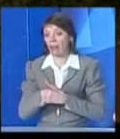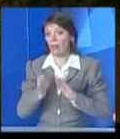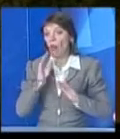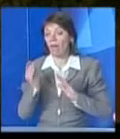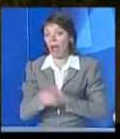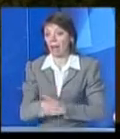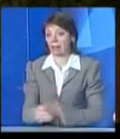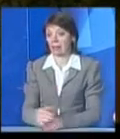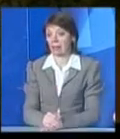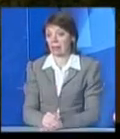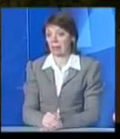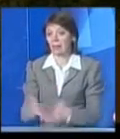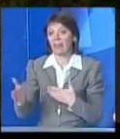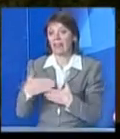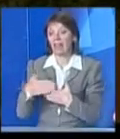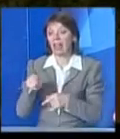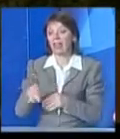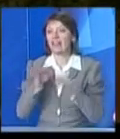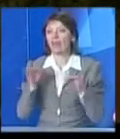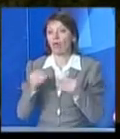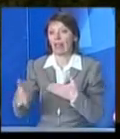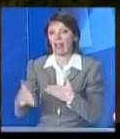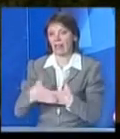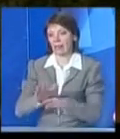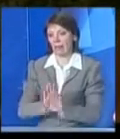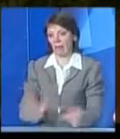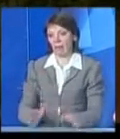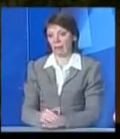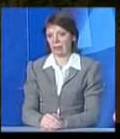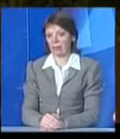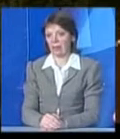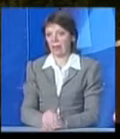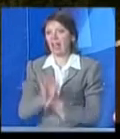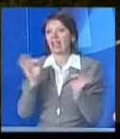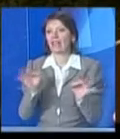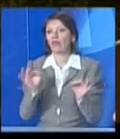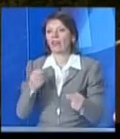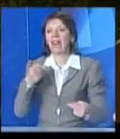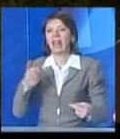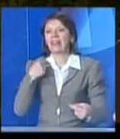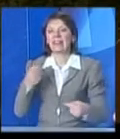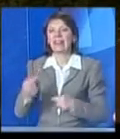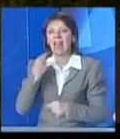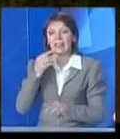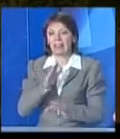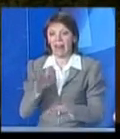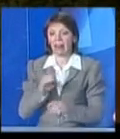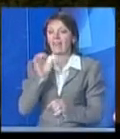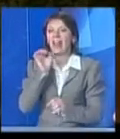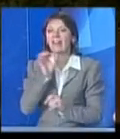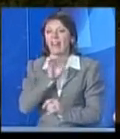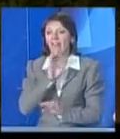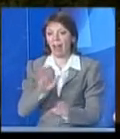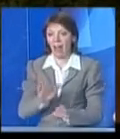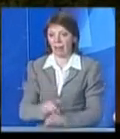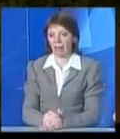От навіть би двері ніколи не закривались, ніхто би ніколи нікого не зранив, не вкрав би нікого, ніхто би нічого там не підняв